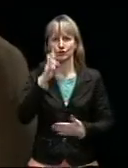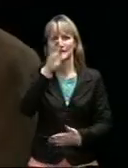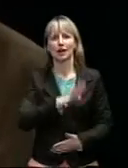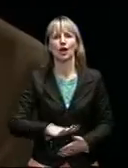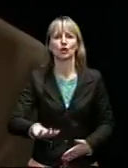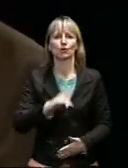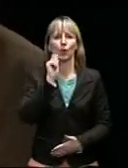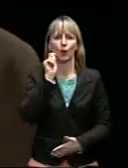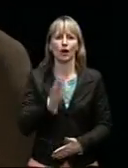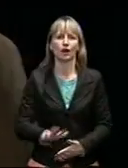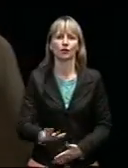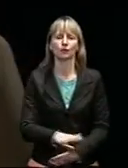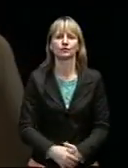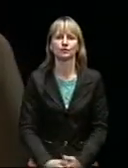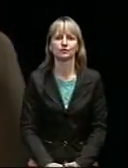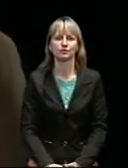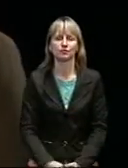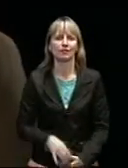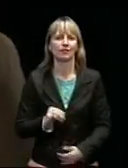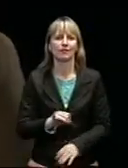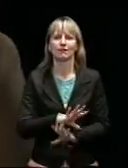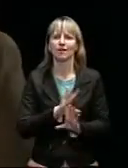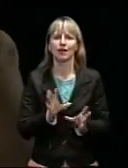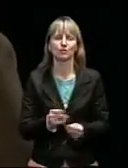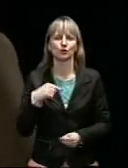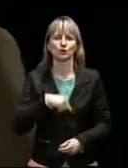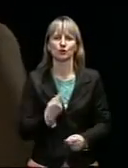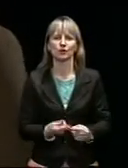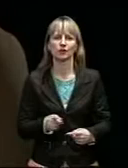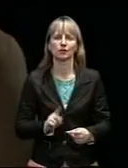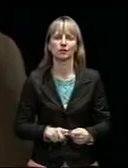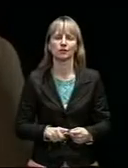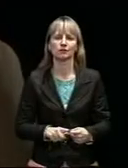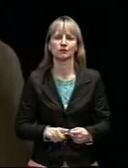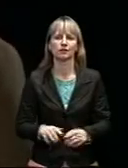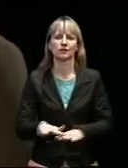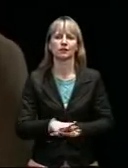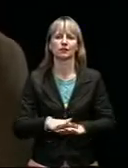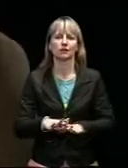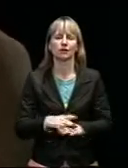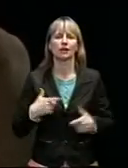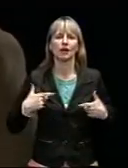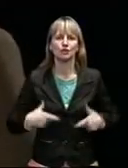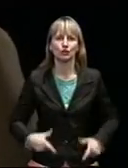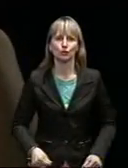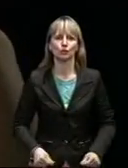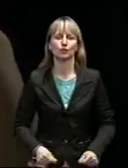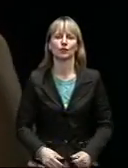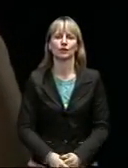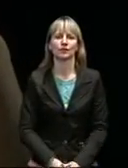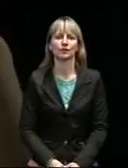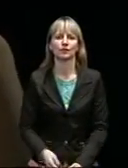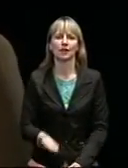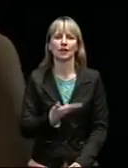Україну. И вообще дух вот этот вот, народные костюмы,